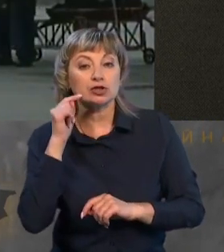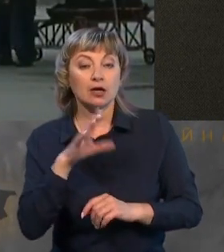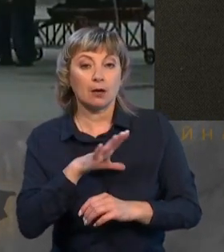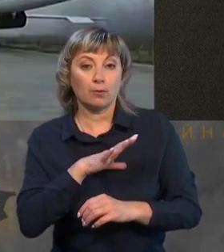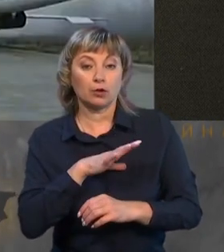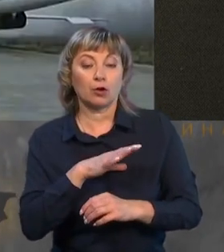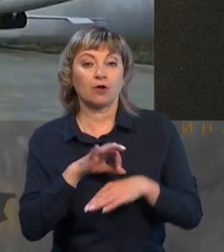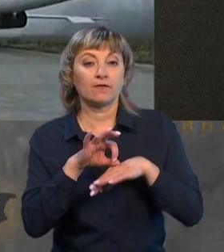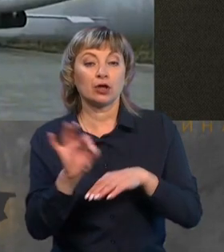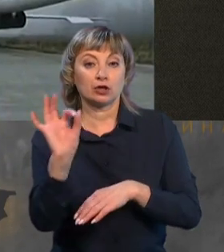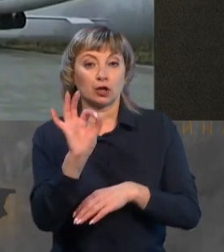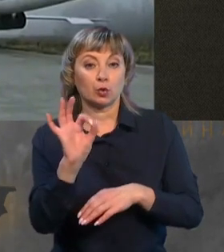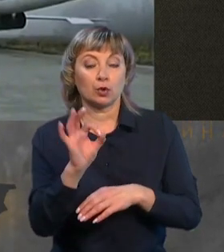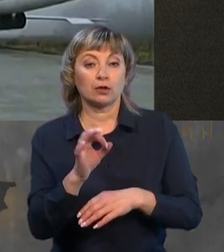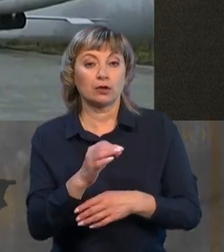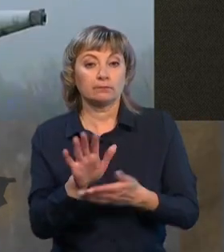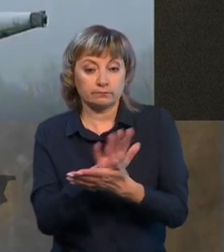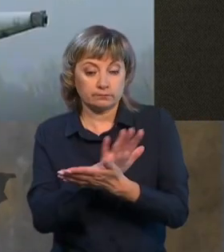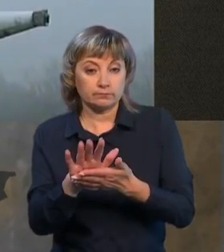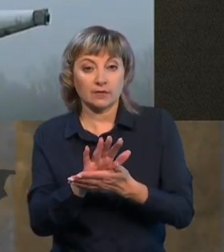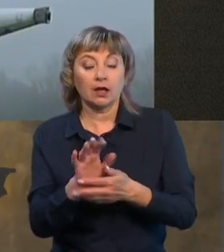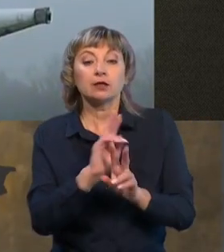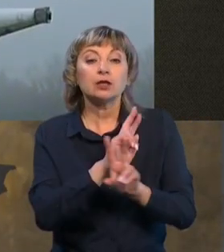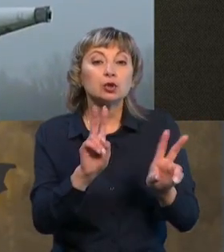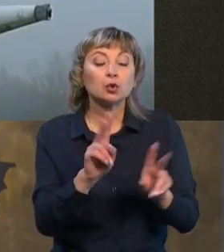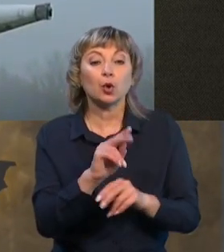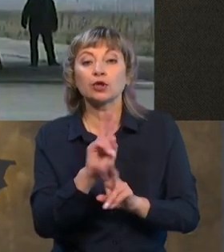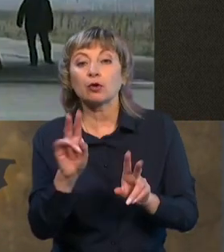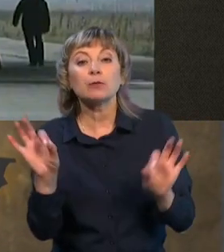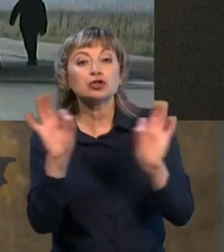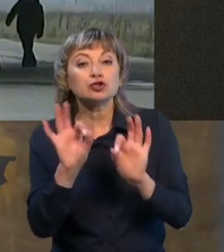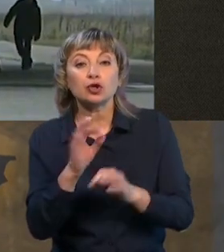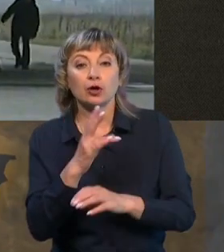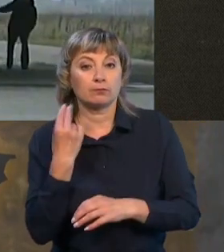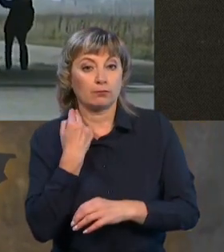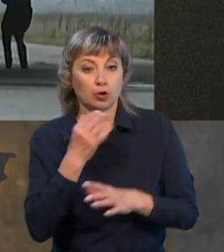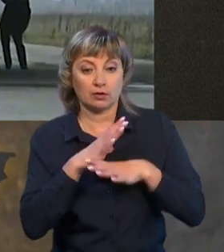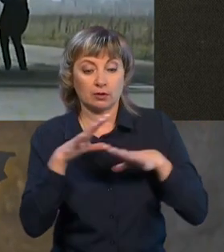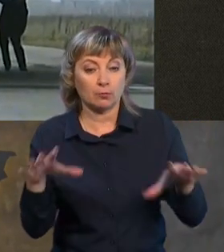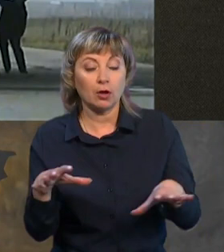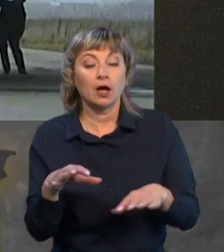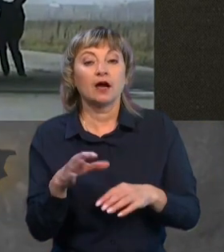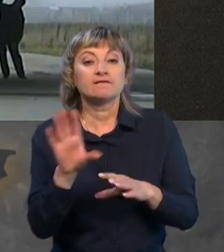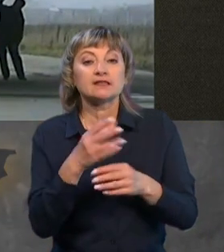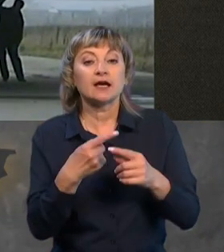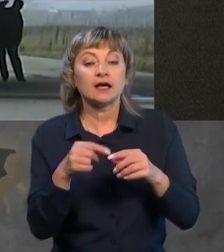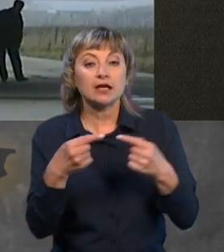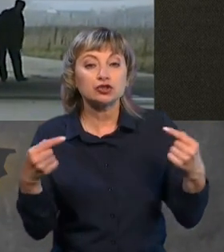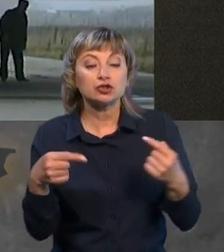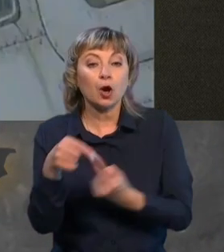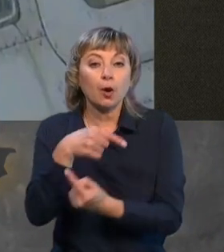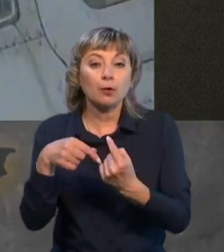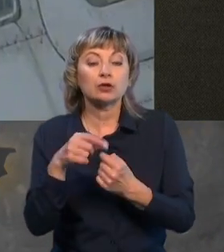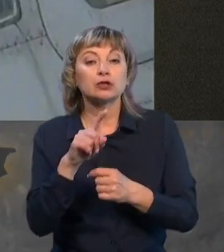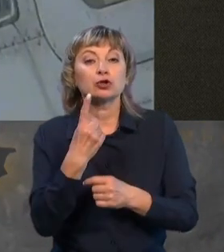виведено на нуль тобто ніхто нікому нічого не боргував все решта - це оборудки з одного боку Росії